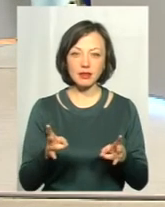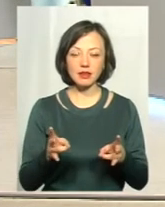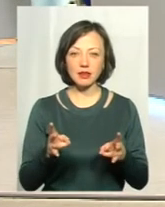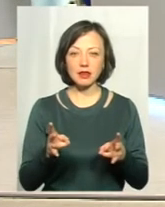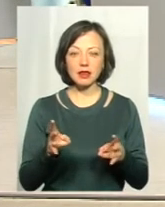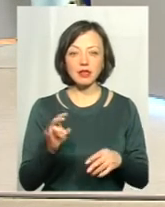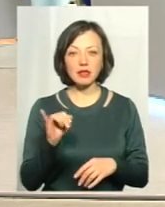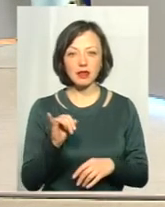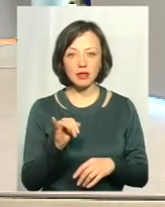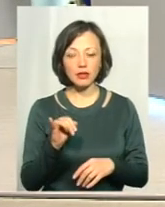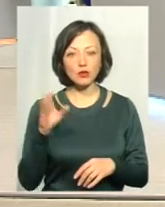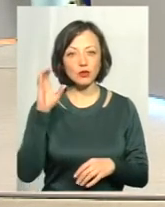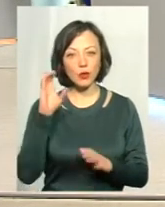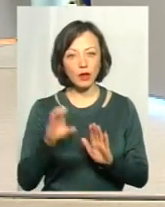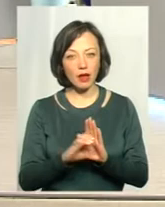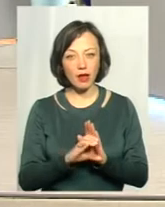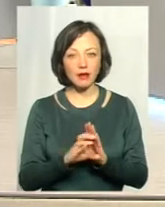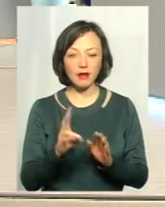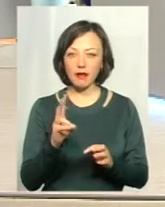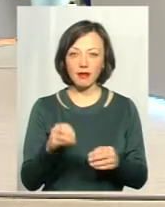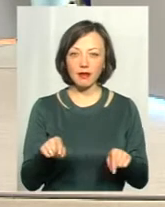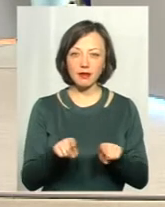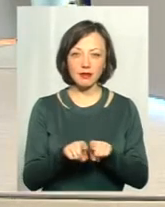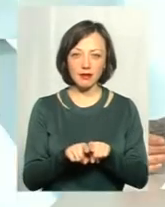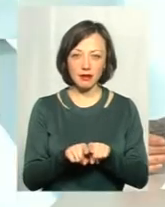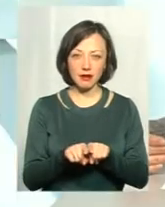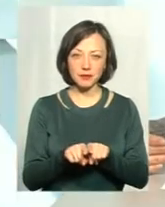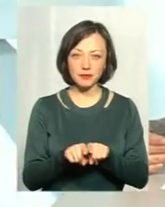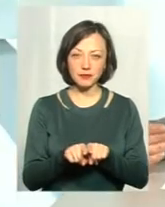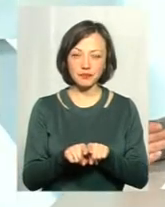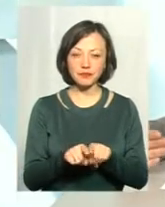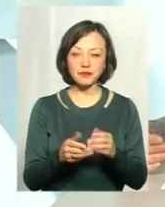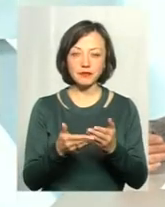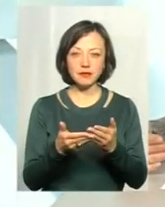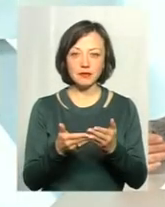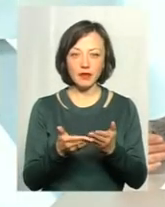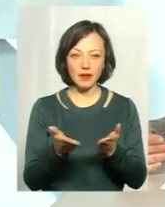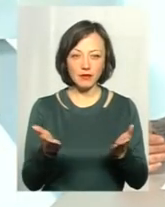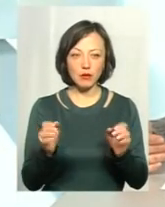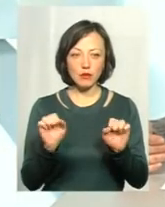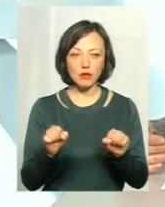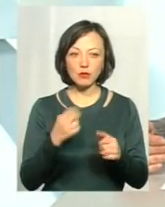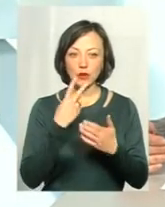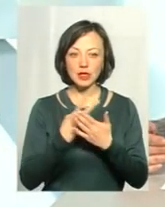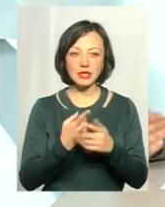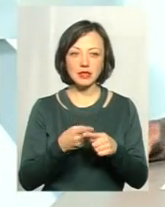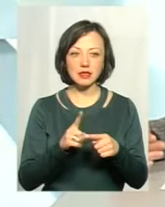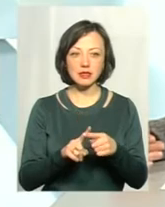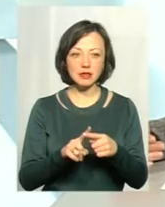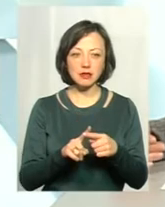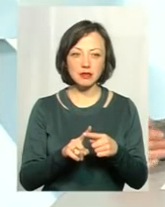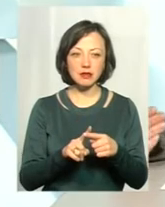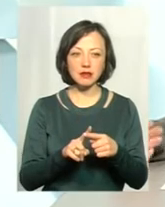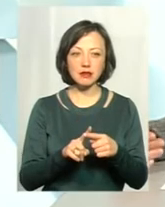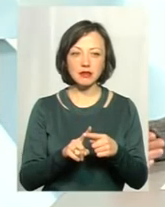час і слухняні, не так, і ви можете побачити, що цих дітей відрізняє і